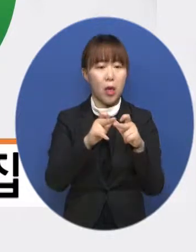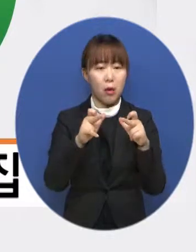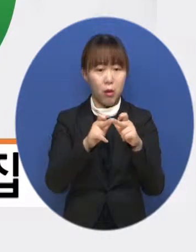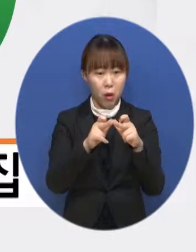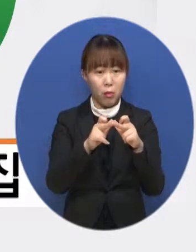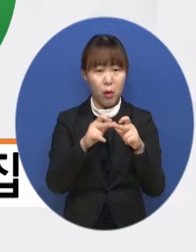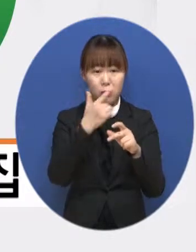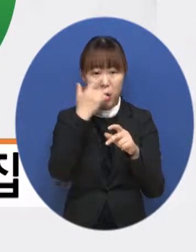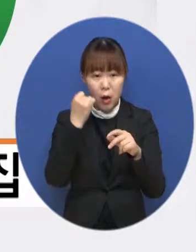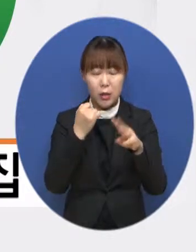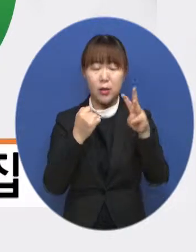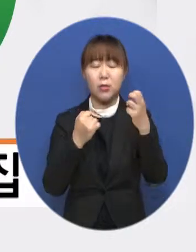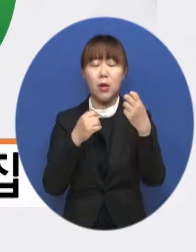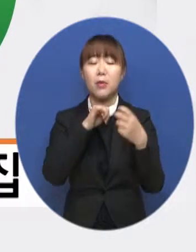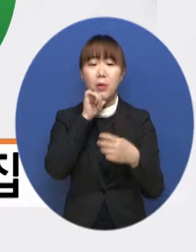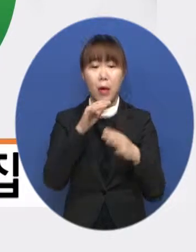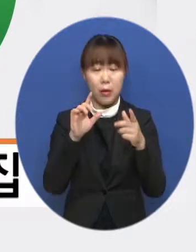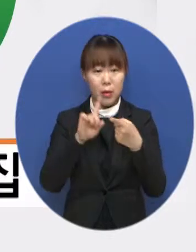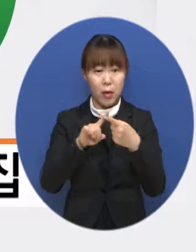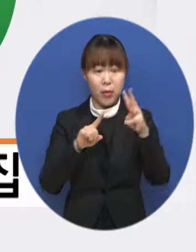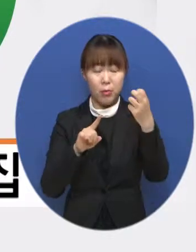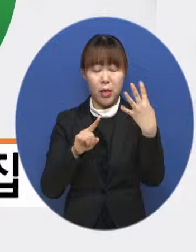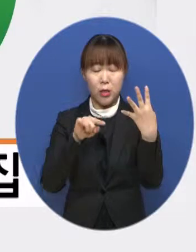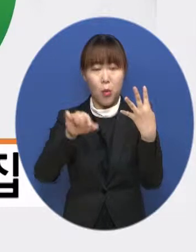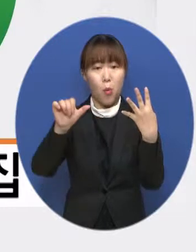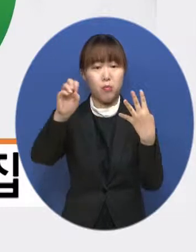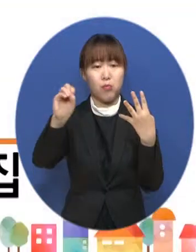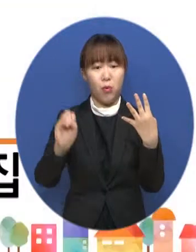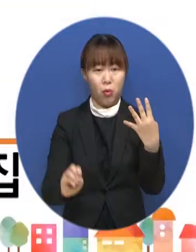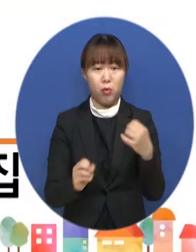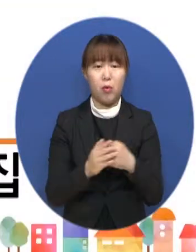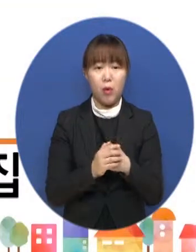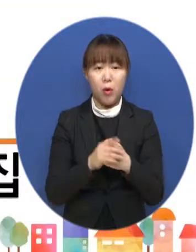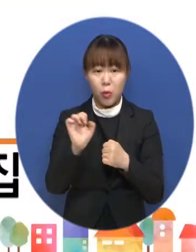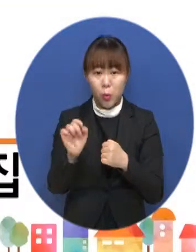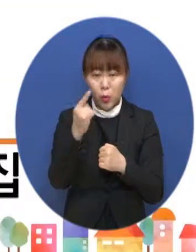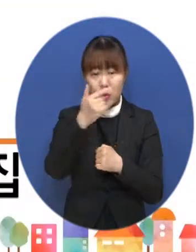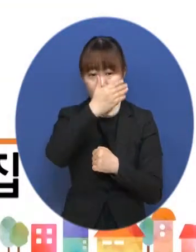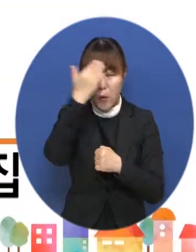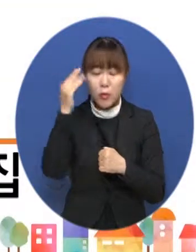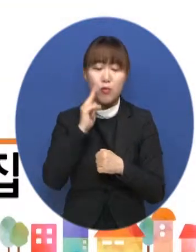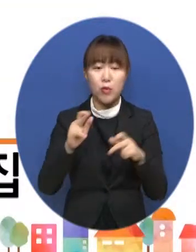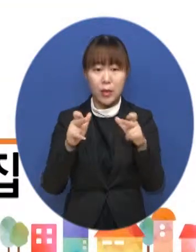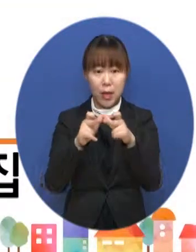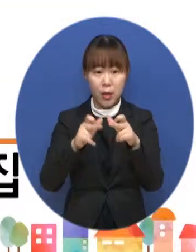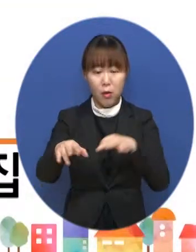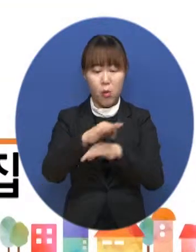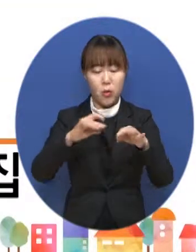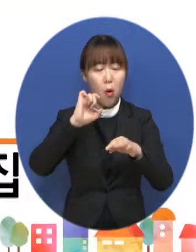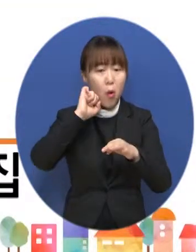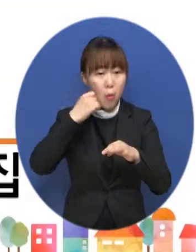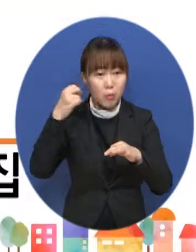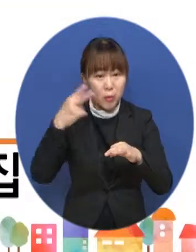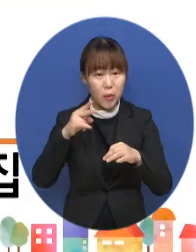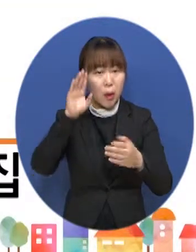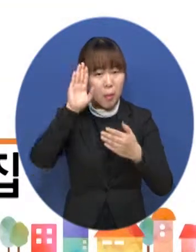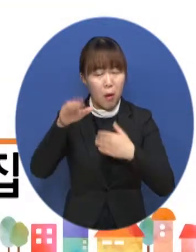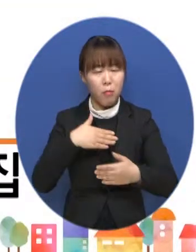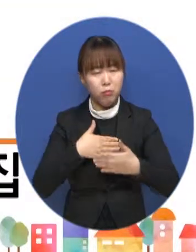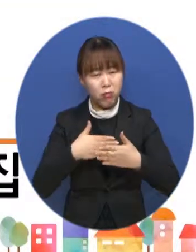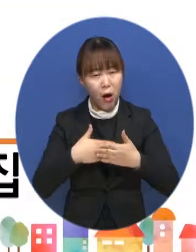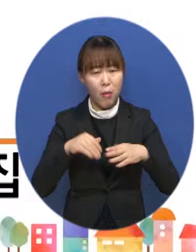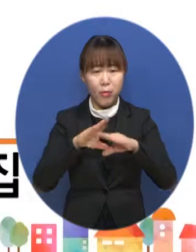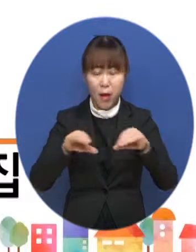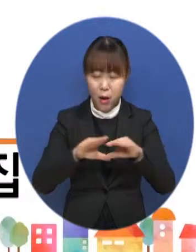유리 34.5% 에 달하는 것으로 밝혀졌습니다 이에 따라 청년 중증장애인의 경제적 어려움과 미래의 불안감